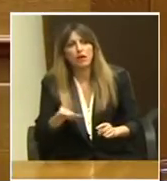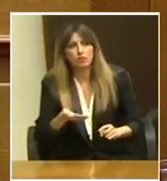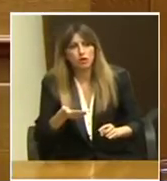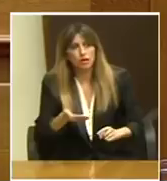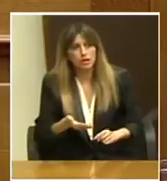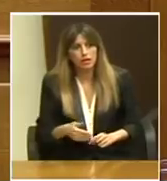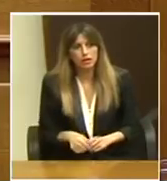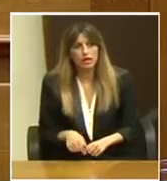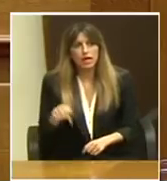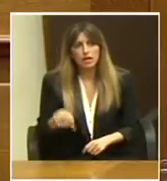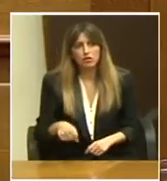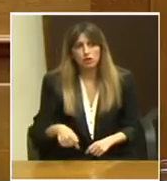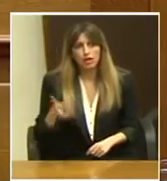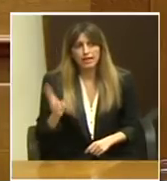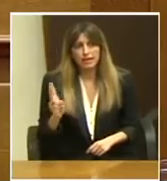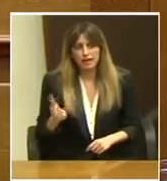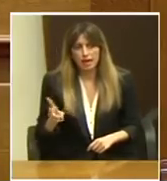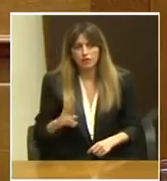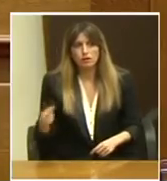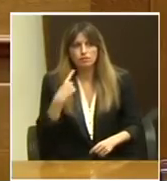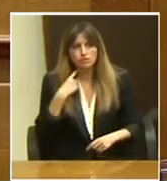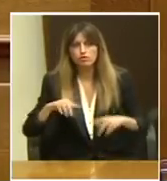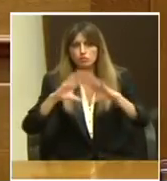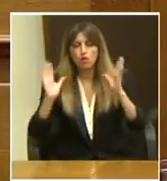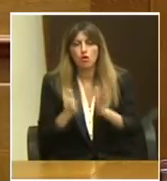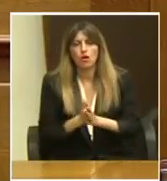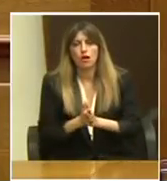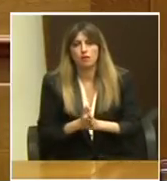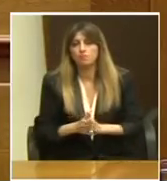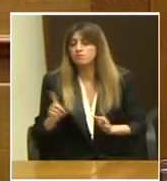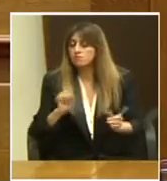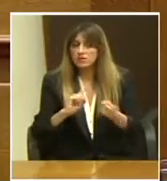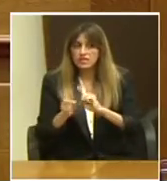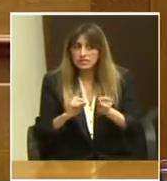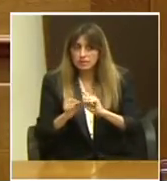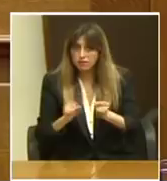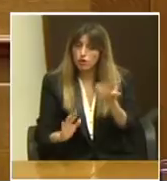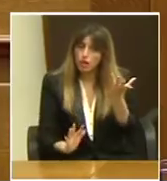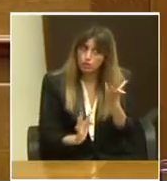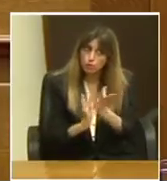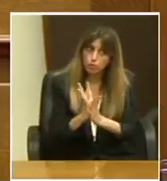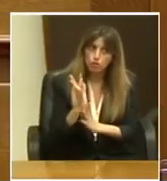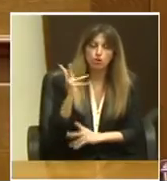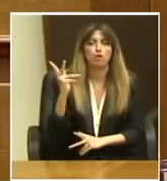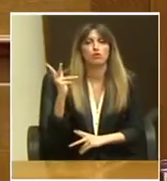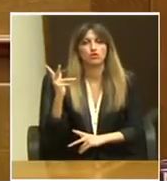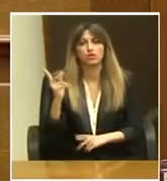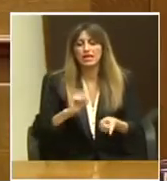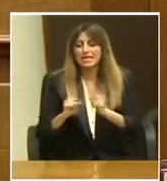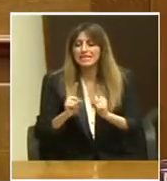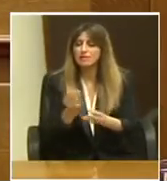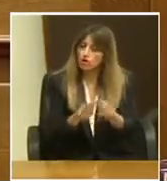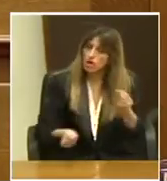χάσουμε όλα. Όχι, η διεθνή συμφωνία είναι πρόοδος. Είναι πολύ καλύτερα από την κατάσταση που